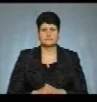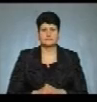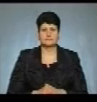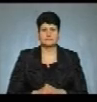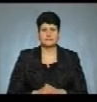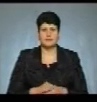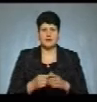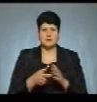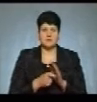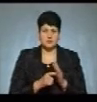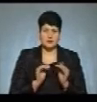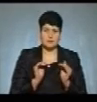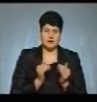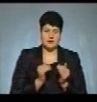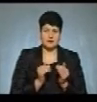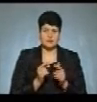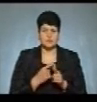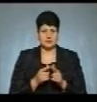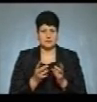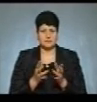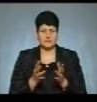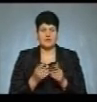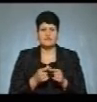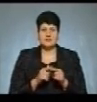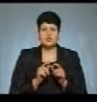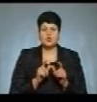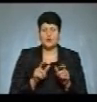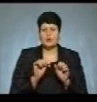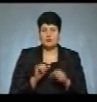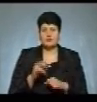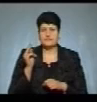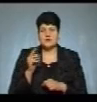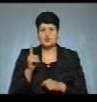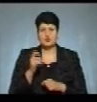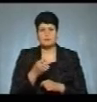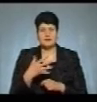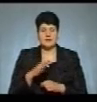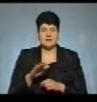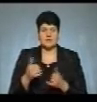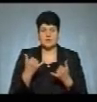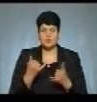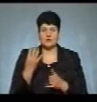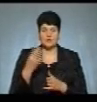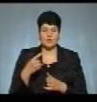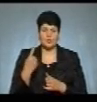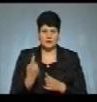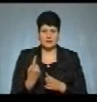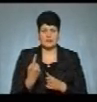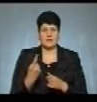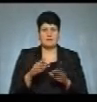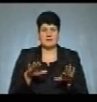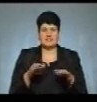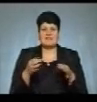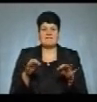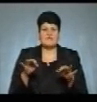Приміщення чи замаленьке, чи не замаленьке, чи здалося б більше. У цій школі можуть навчатися 115 дітей. На сьогодні 41 учнівське місце вільне. Хоча,